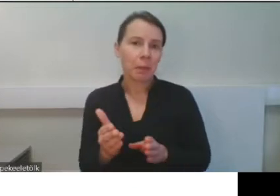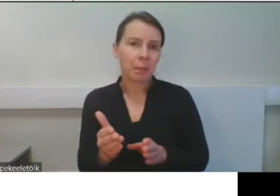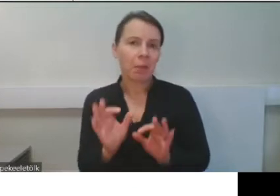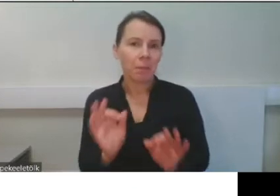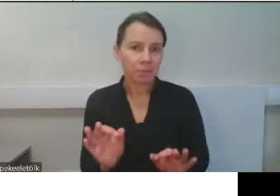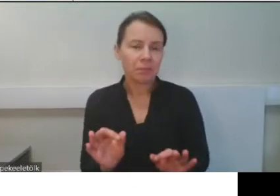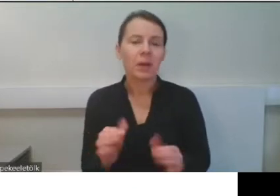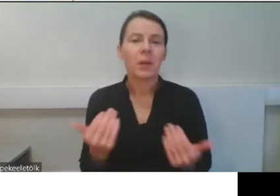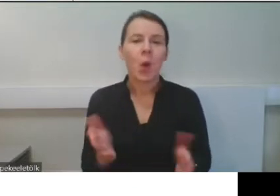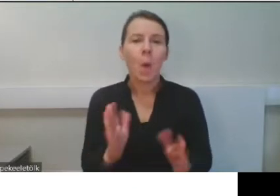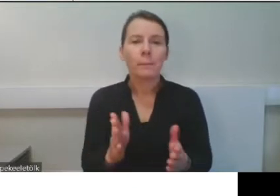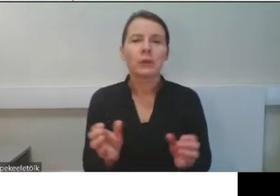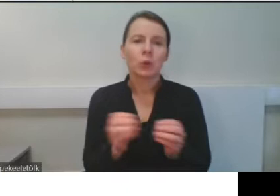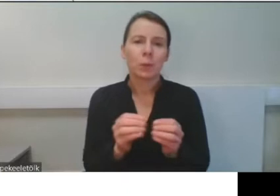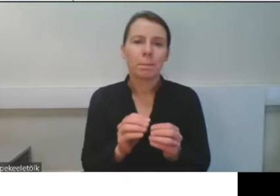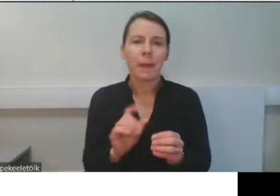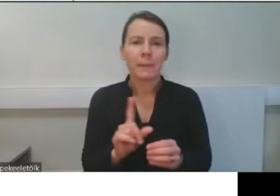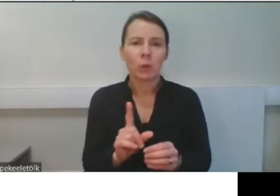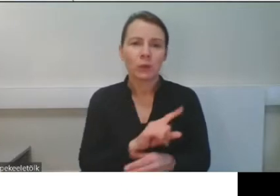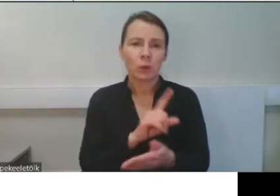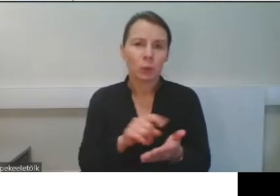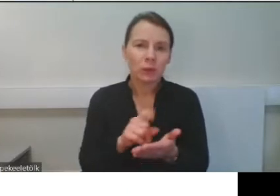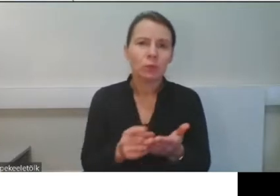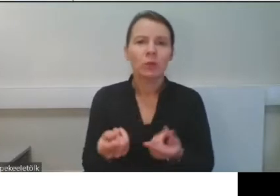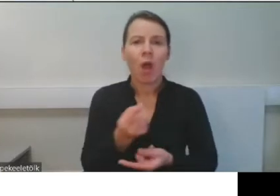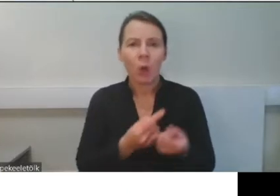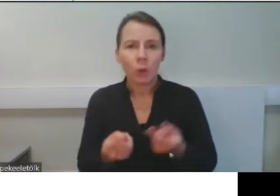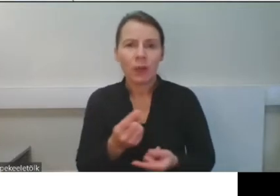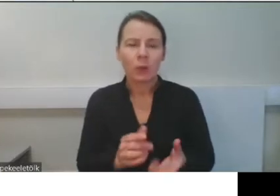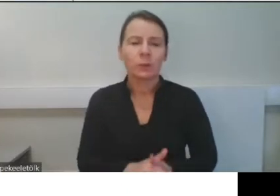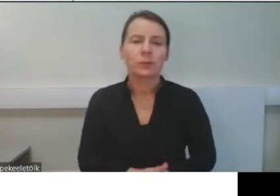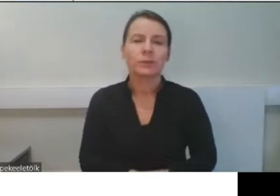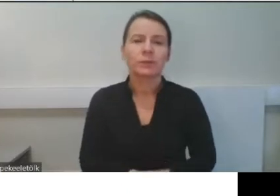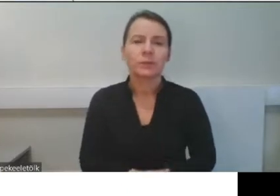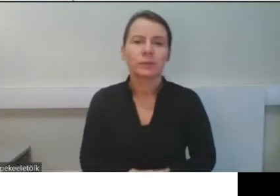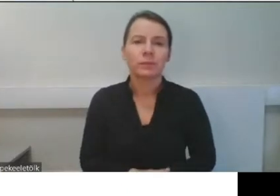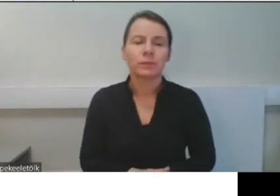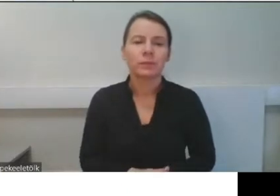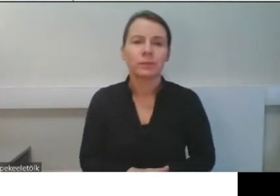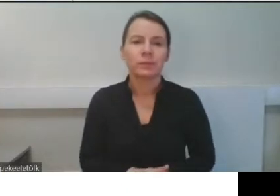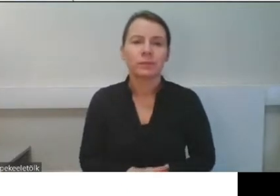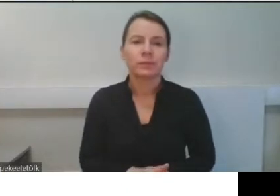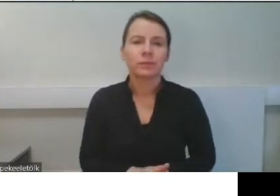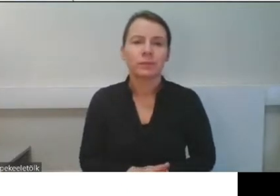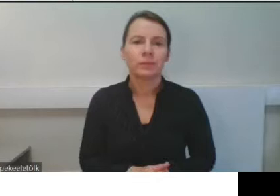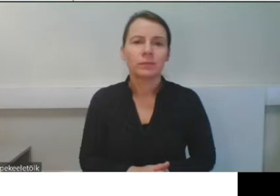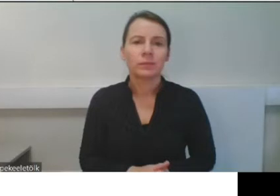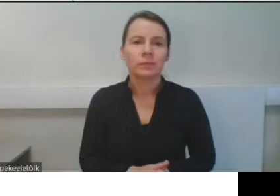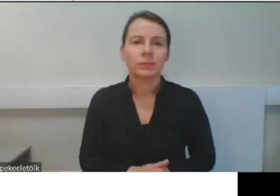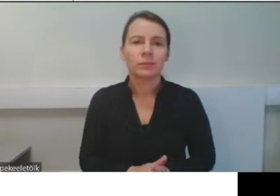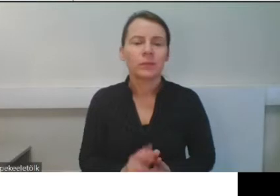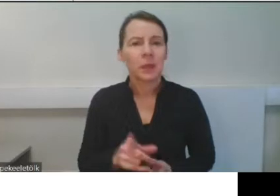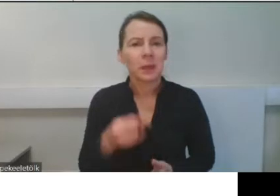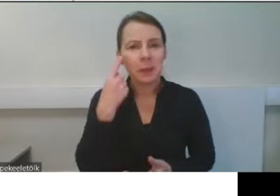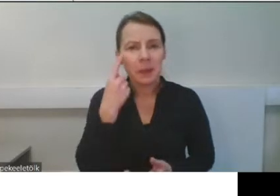Sama on ka tegelikult vähenenud töövõimega inimeste ja tegevuspiiranguga inimeste puhul . ja siin vastukaaluks siis jällegi , et kes